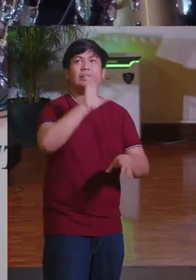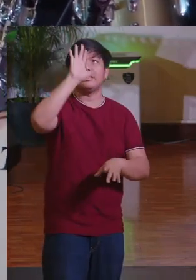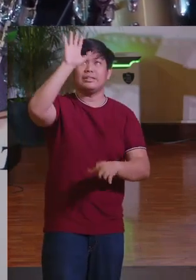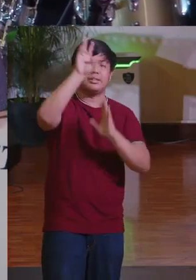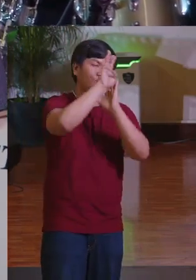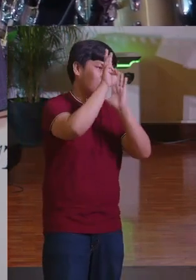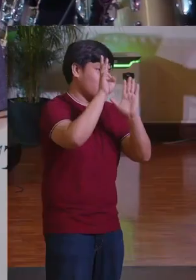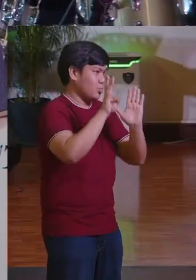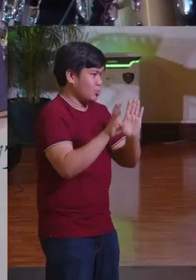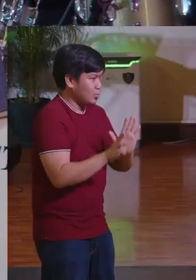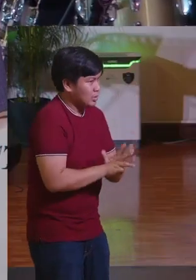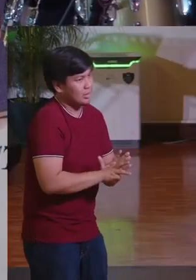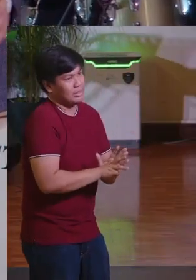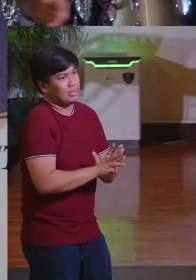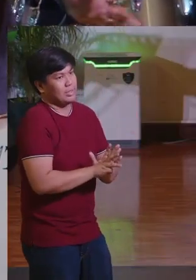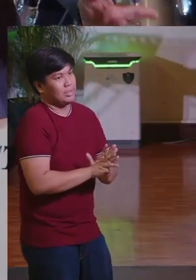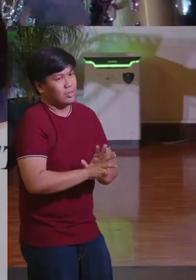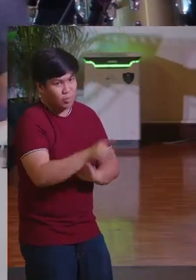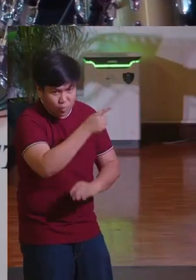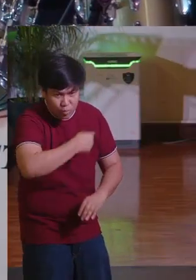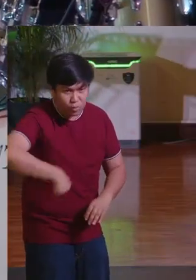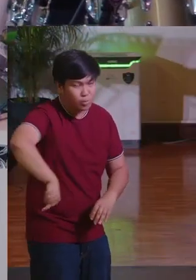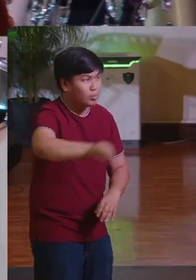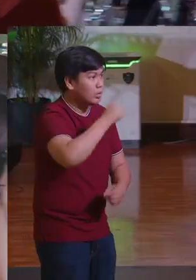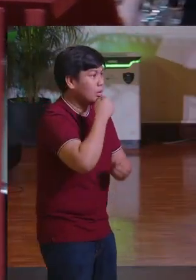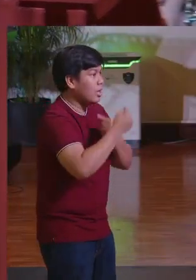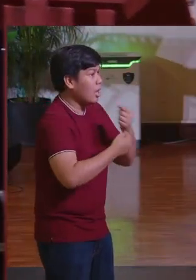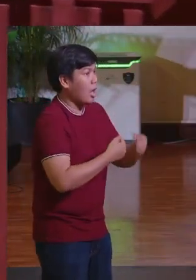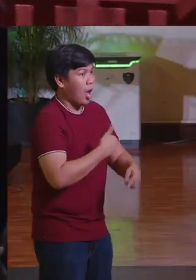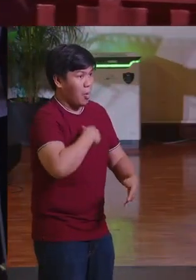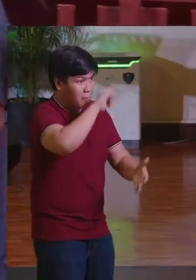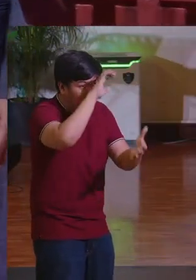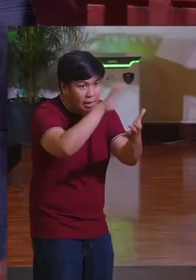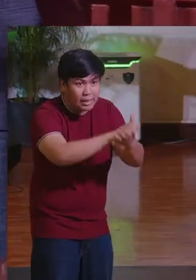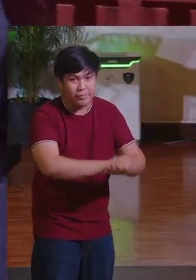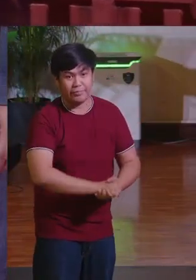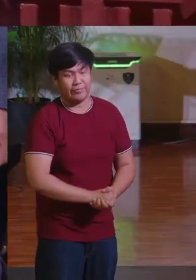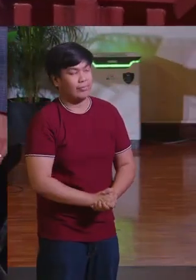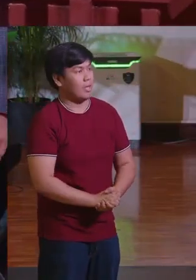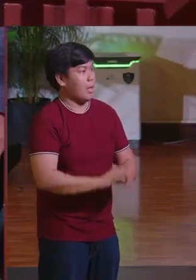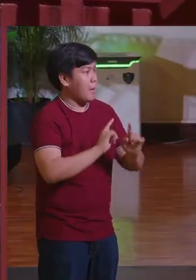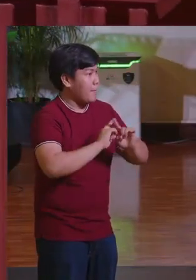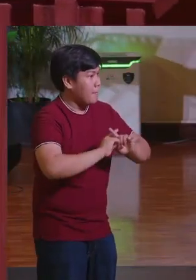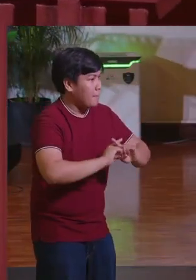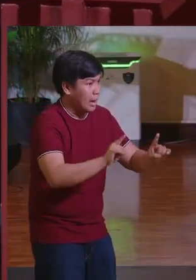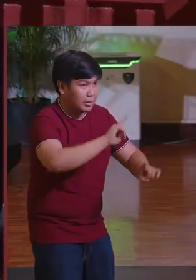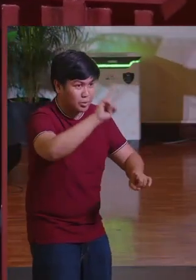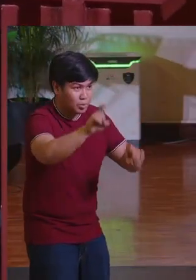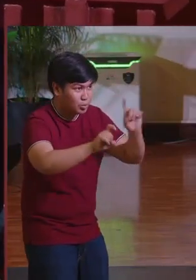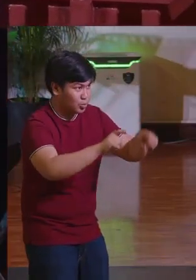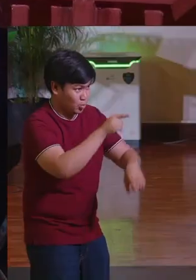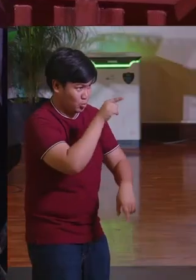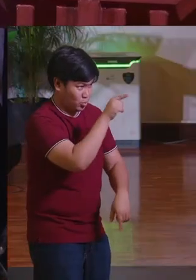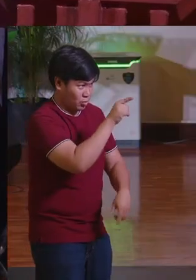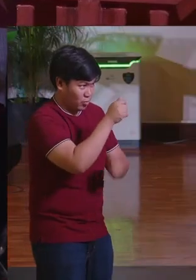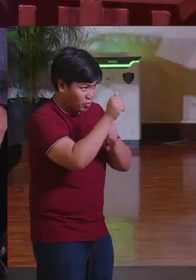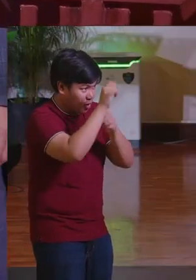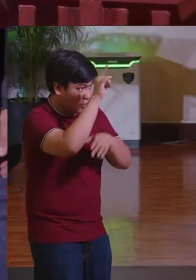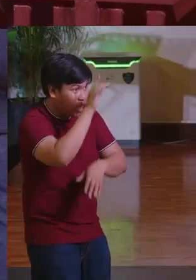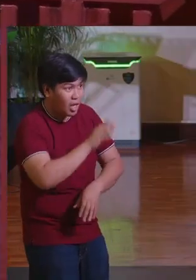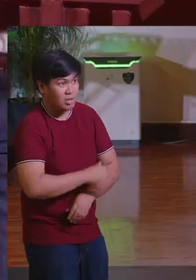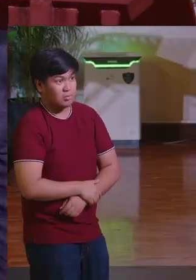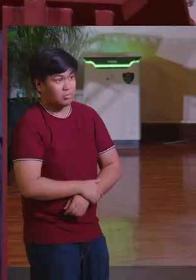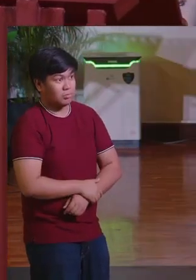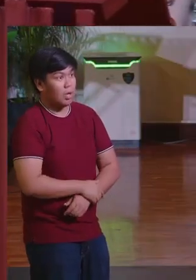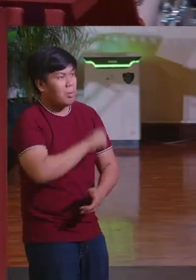katuruan. Tayo pong lahat, sinasabi natin tayo ay believers. But do we follow Him? Kaya mas